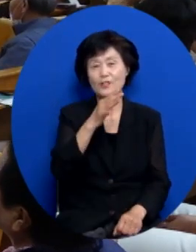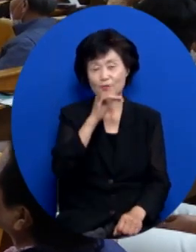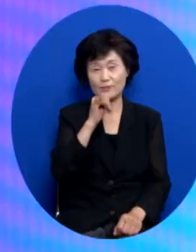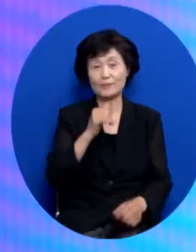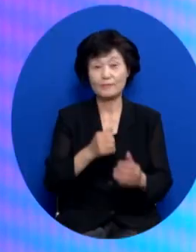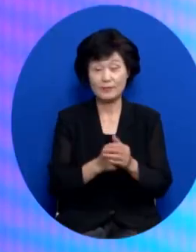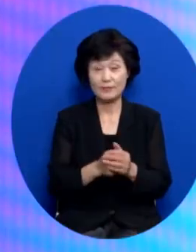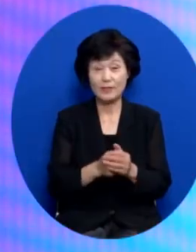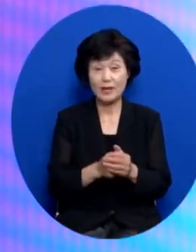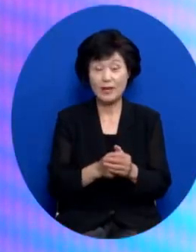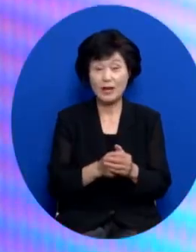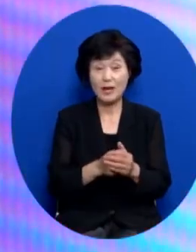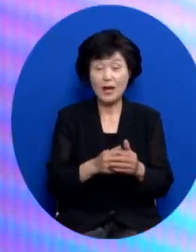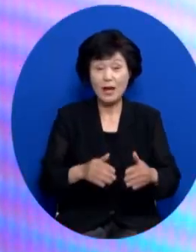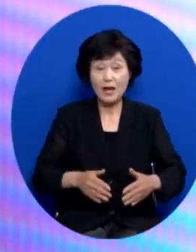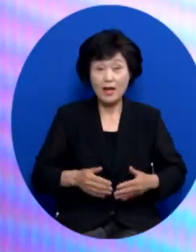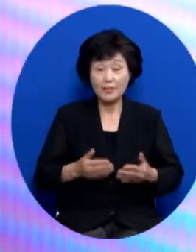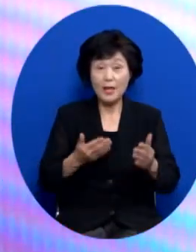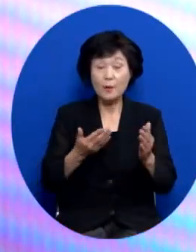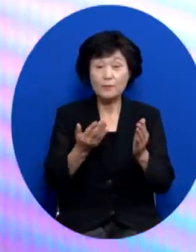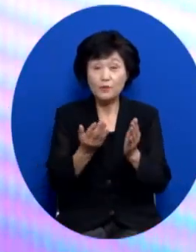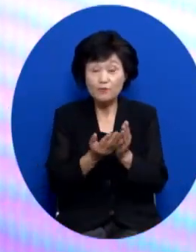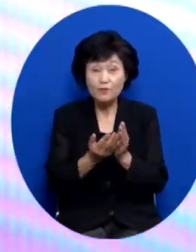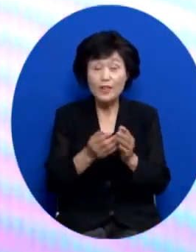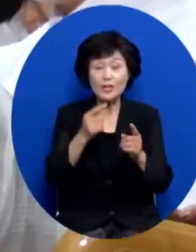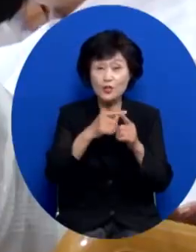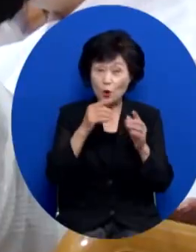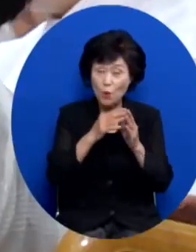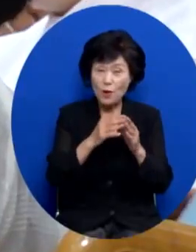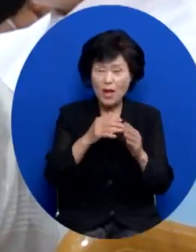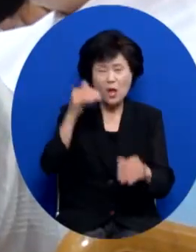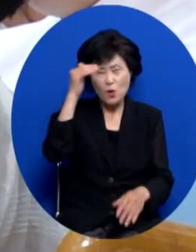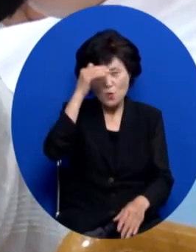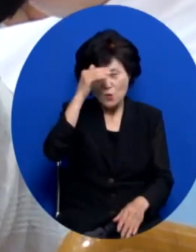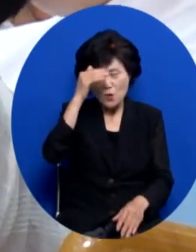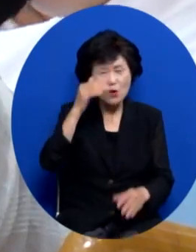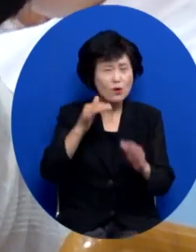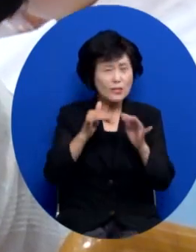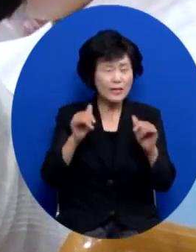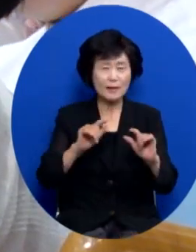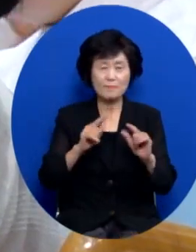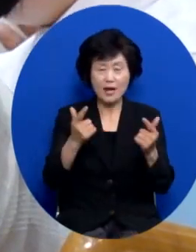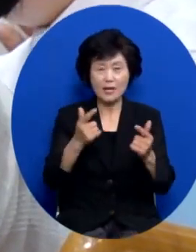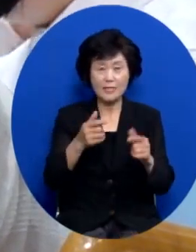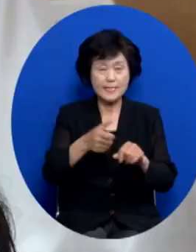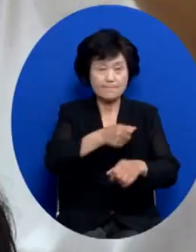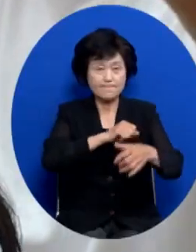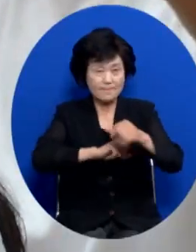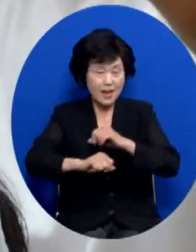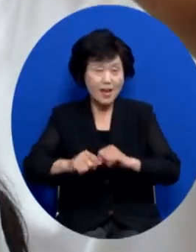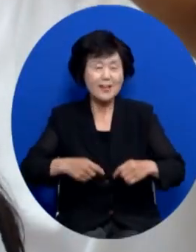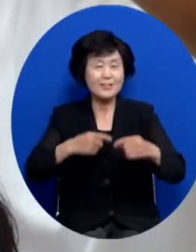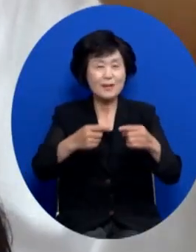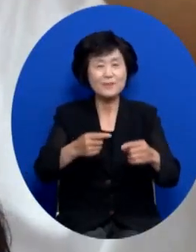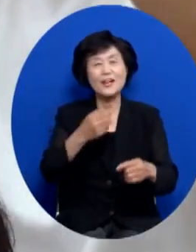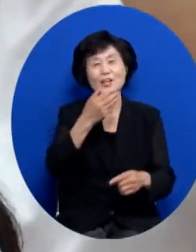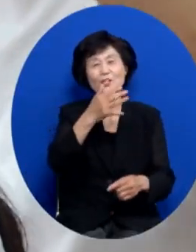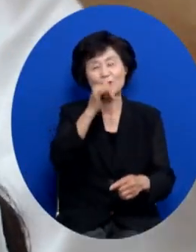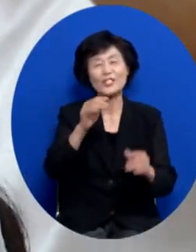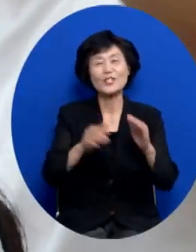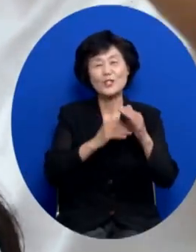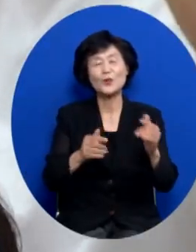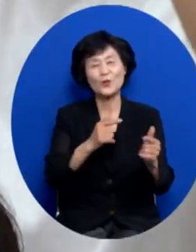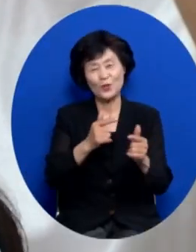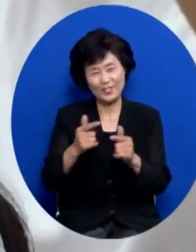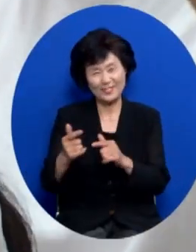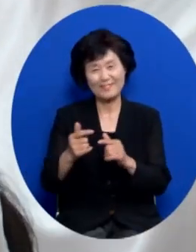주체로 세운 남군산교회 구경꾼이 아닌 헌신된 사명자를 더하며 부흥의 닻을 올리고 있습니다. CTS 뉴스